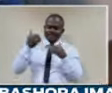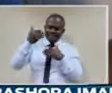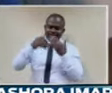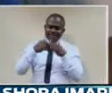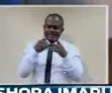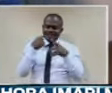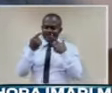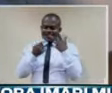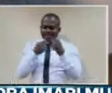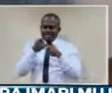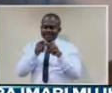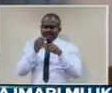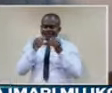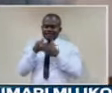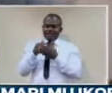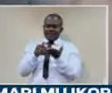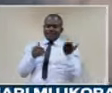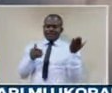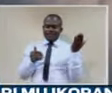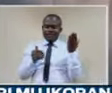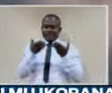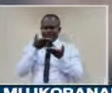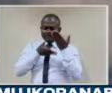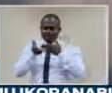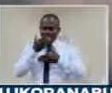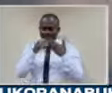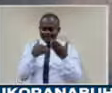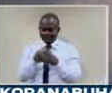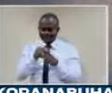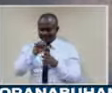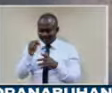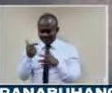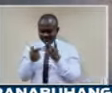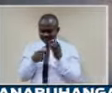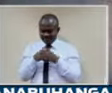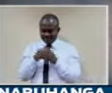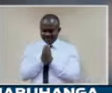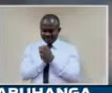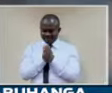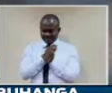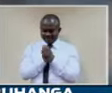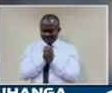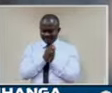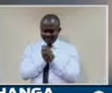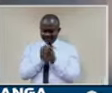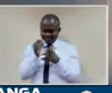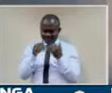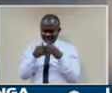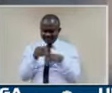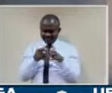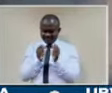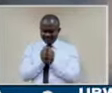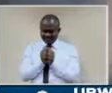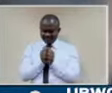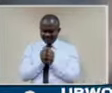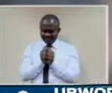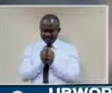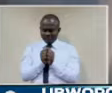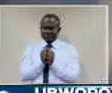tuvuga ku bintu byinshi cyane, aho turi buze kugenda rero tubabwira n'ibindi biganiro n'amateka ku bintu bitandukanye.